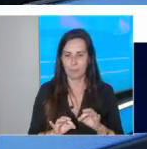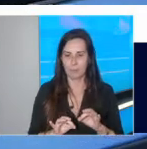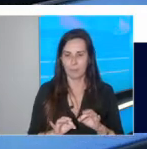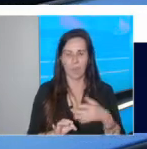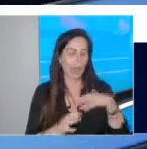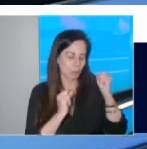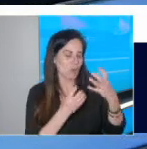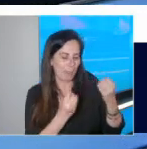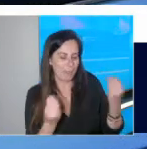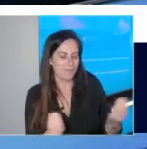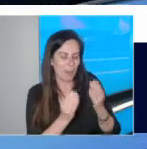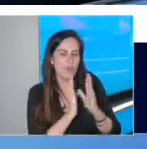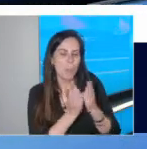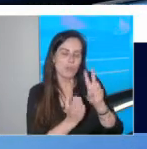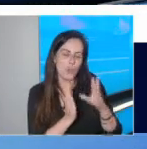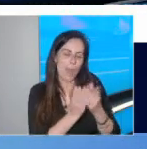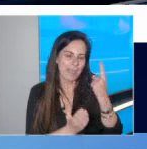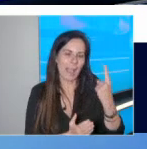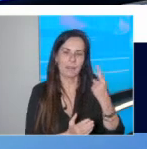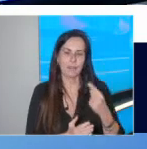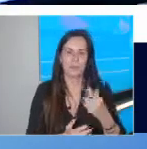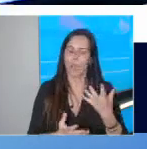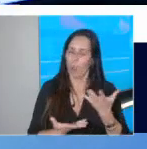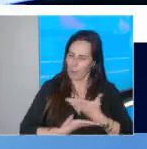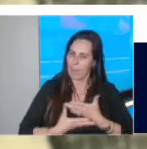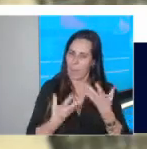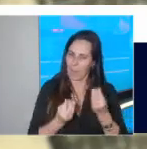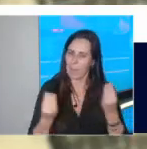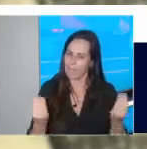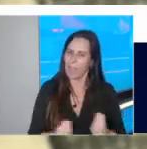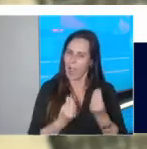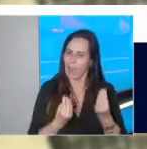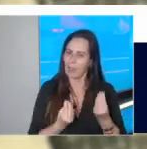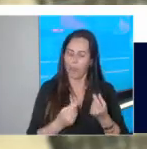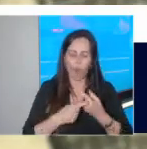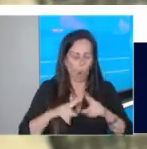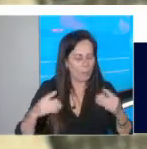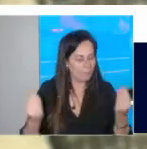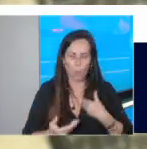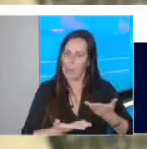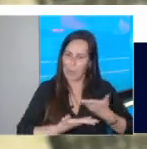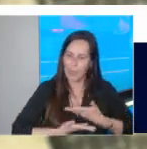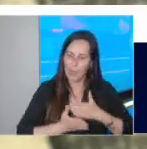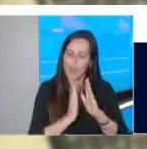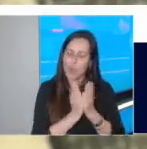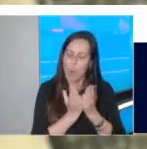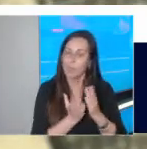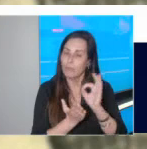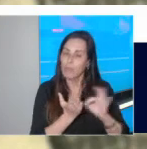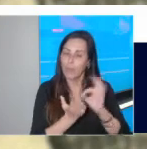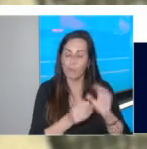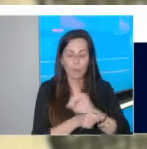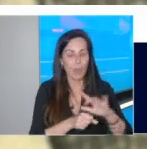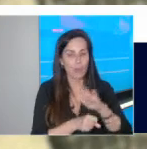חשב הרבה יומנים, אבל אני מדברת איתך על יומן ספציפי. מתקבלים לא מעט פריטים וסוגי חומר שונים, יומנים אישיים שנכתבו